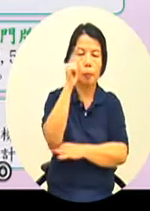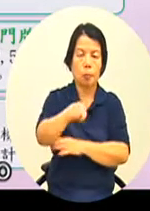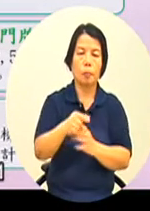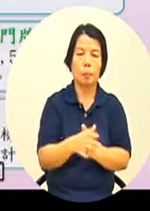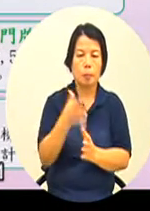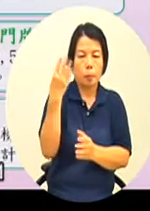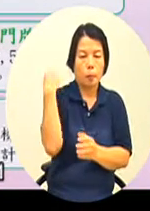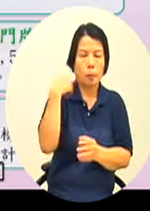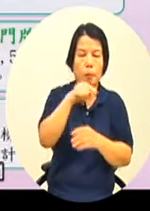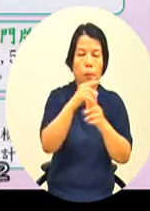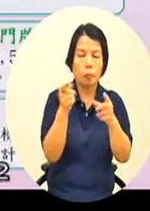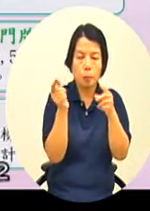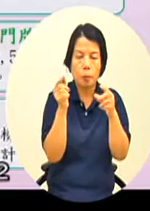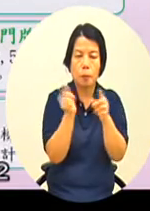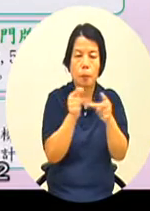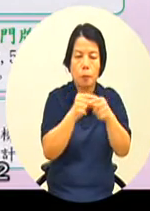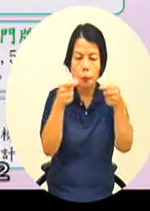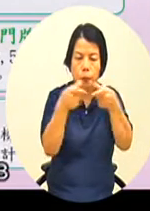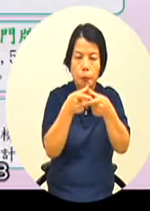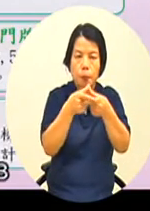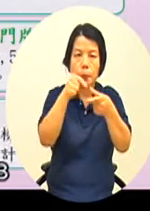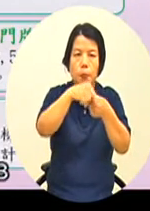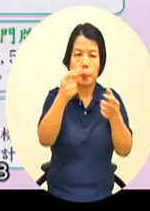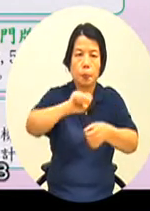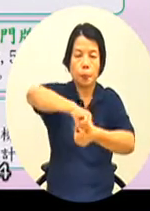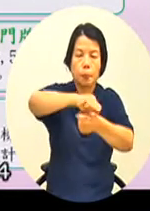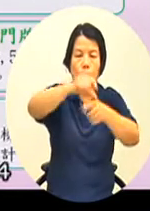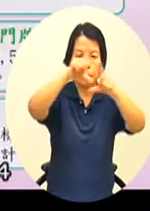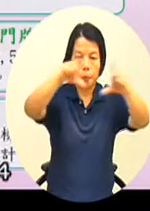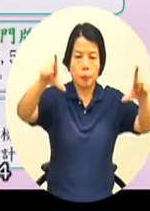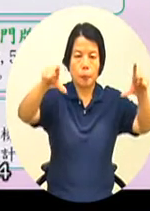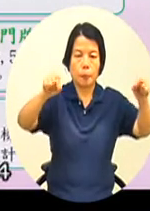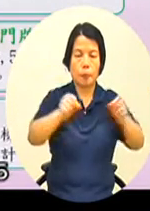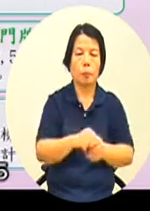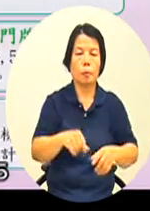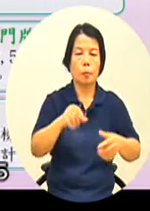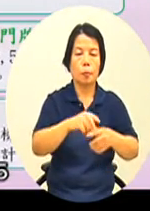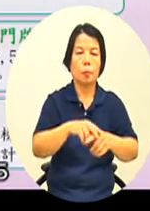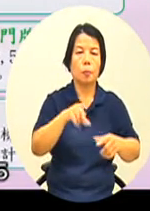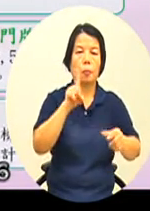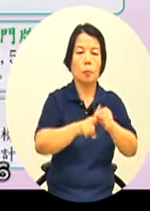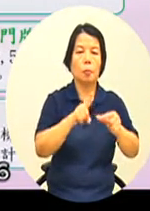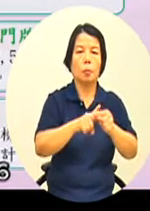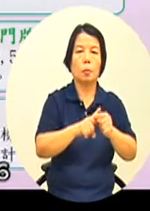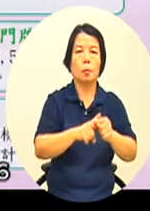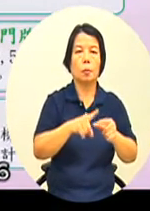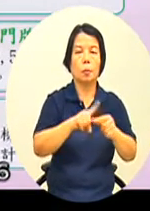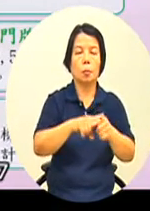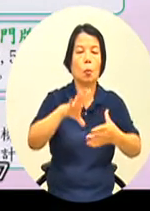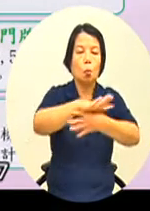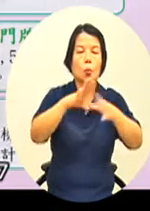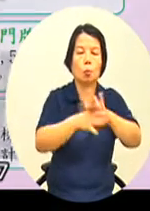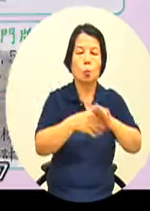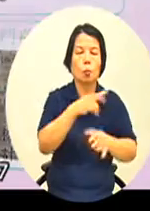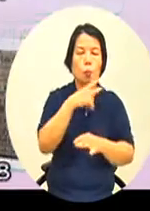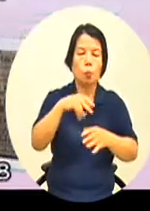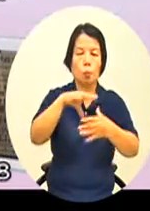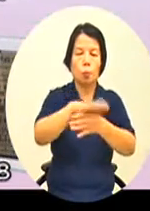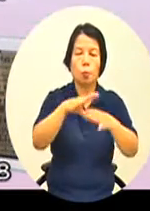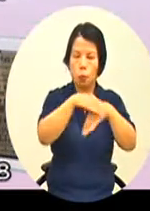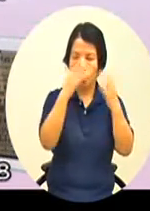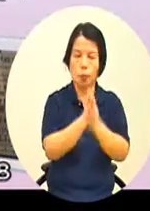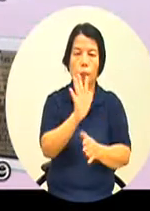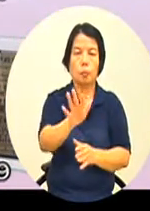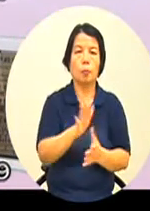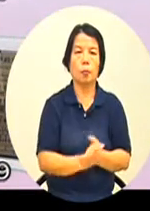的最小门牌。那同时，我们也增设我们大型的中英文双语的指示门牌。那在整并户政业务的时